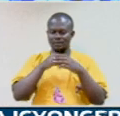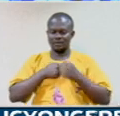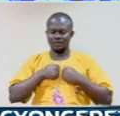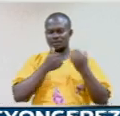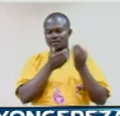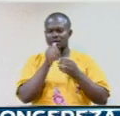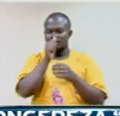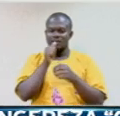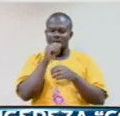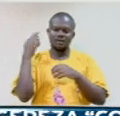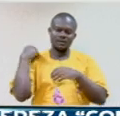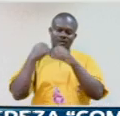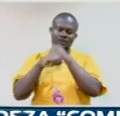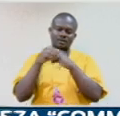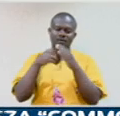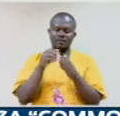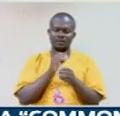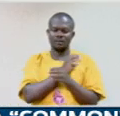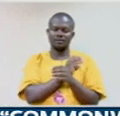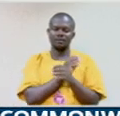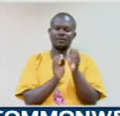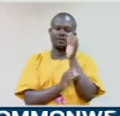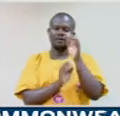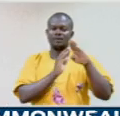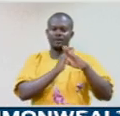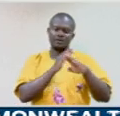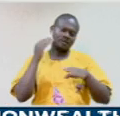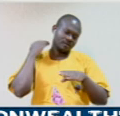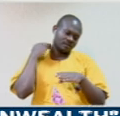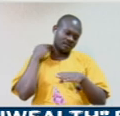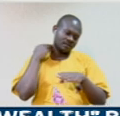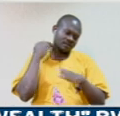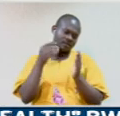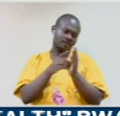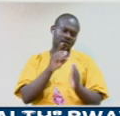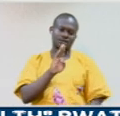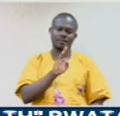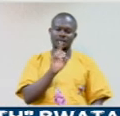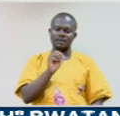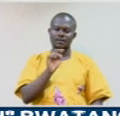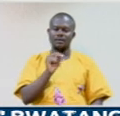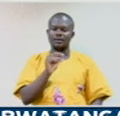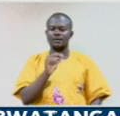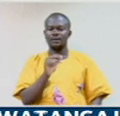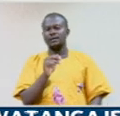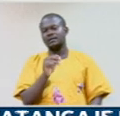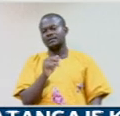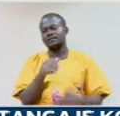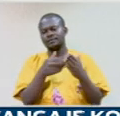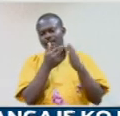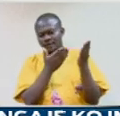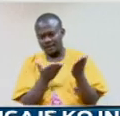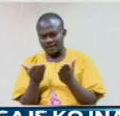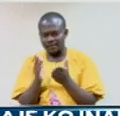twakiriye umunyamabanga nshingwabikorwa wa Komisiyo y'Igihugu yo kurwanya Jenoside ni Dr. Bizimana Jean Damascene. Ikaze muri